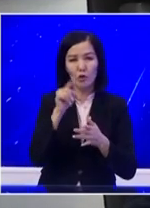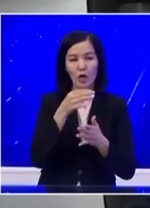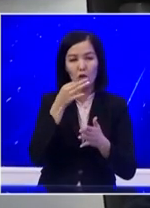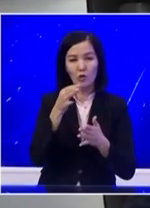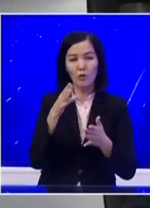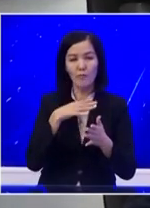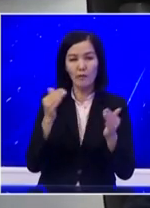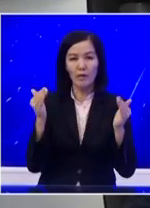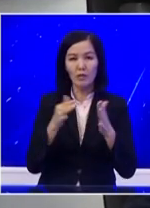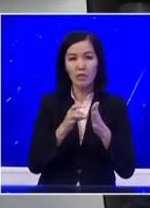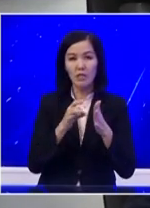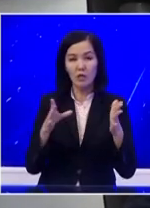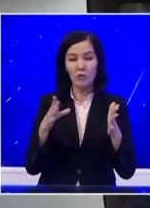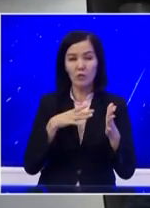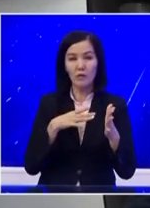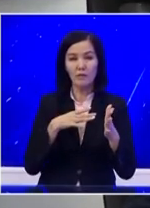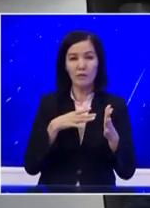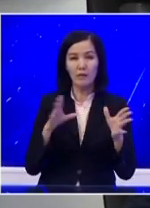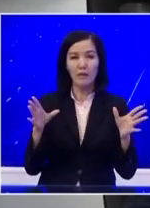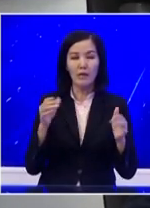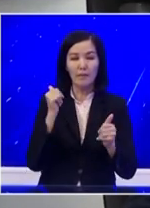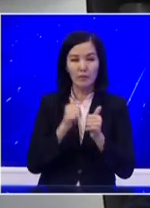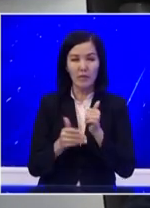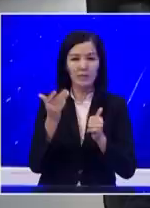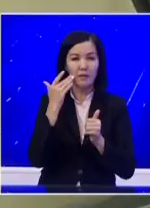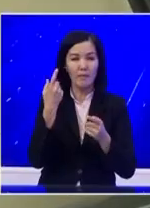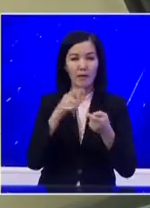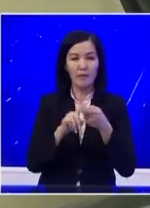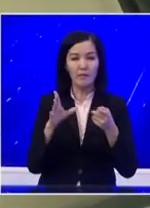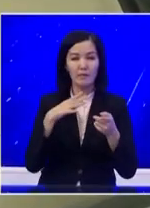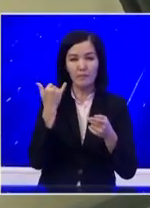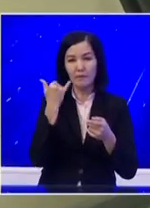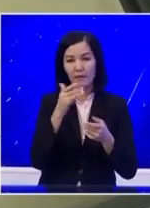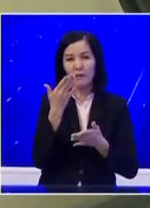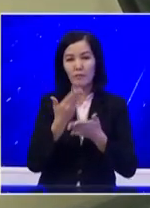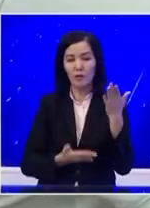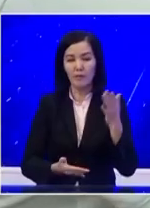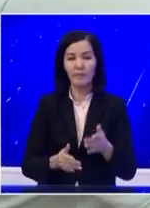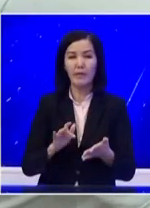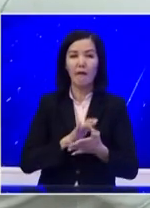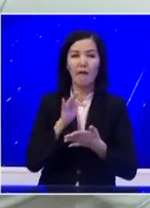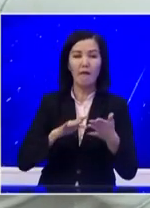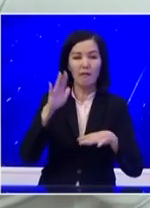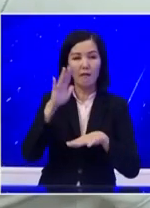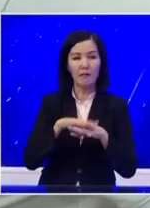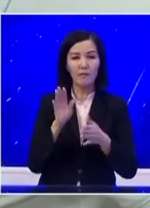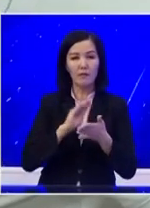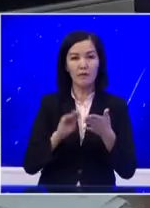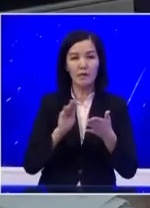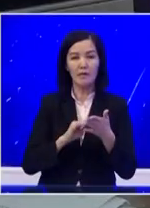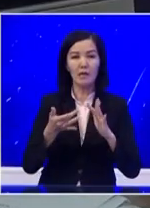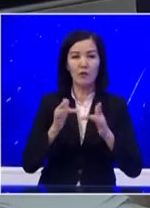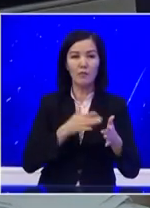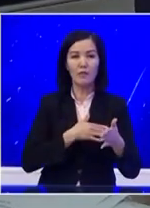Осылай кішігірім ғана рекорд орнаттым, әрі олармен жиі байланысқа шығып отырамын. Шынымен де қала әкімінің баспасөз хатшысы әлеуметтік желіде